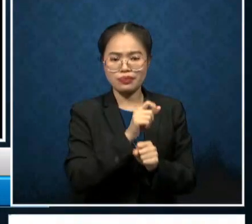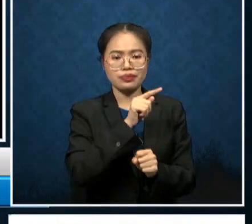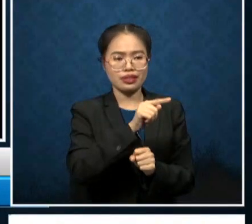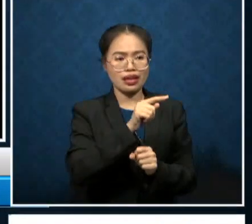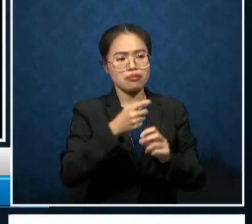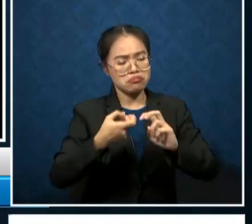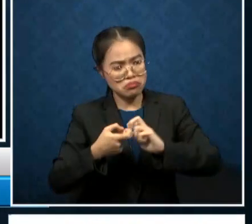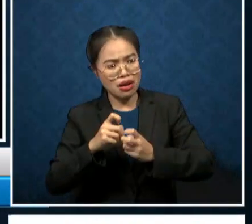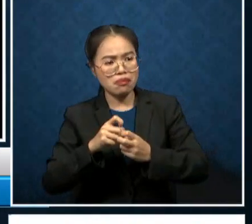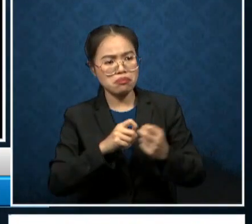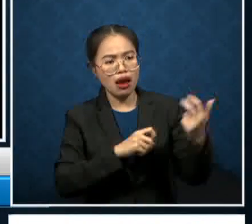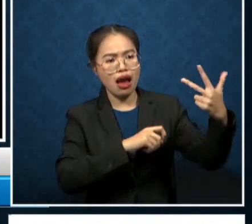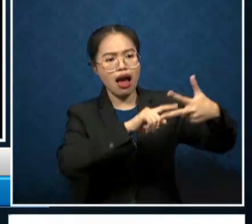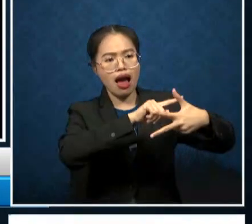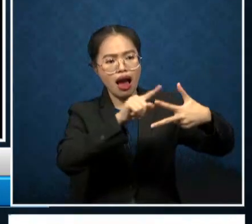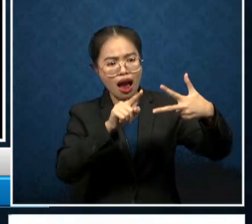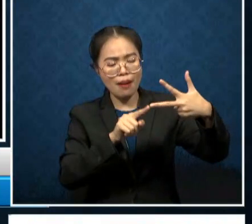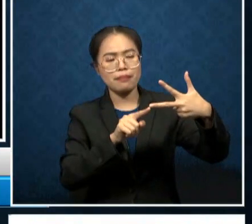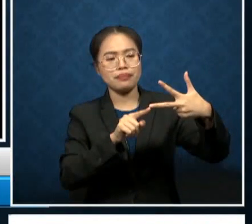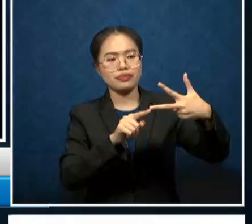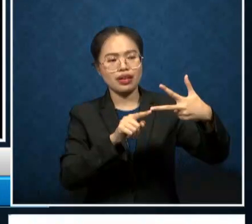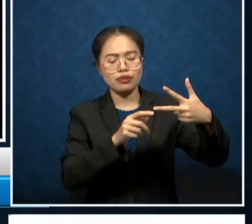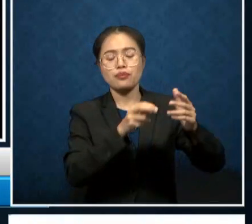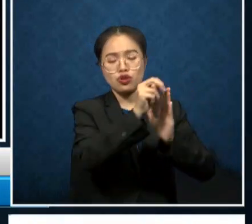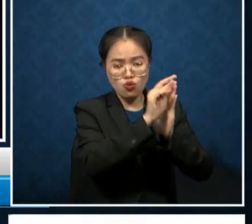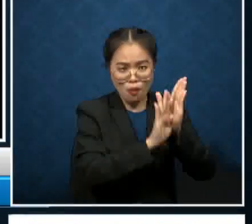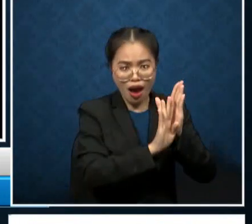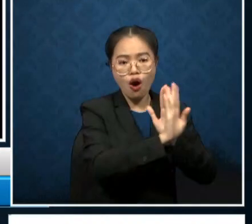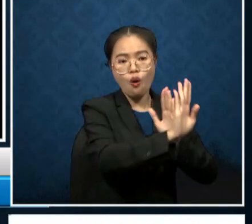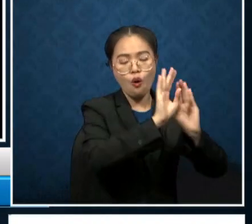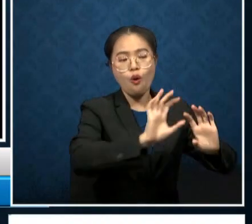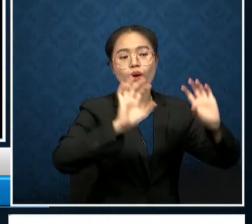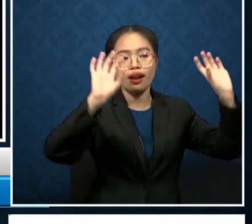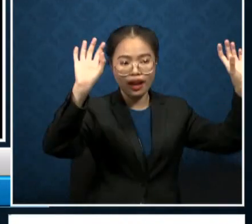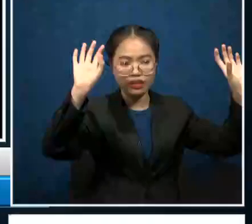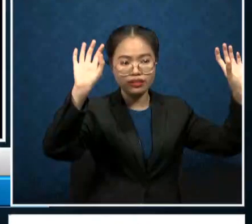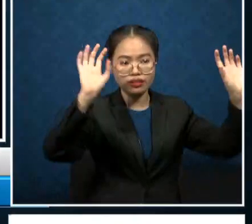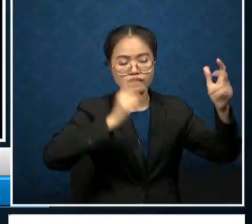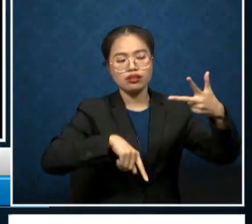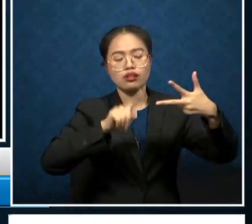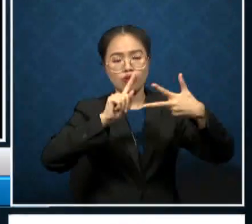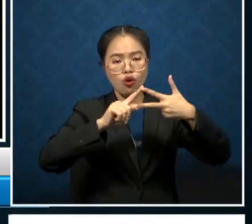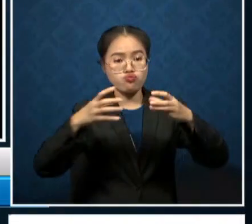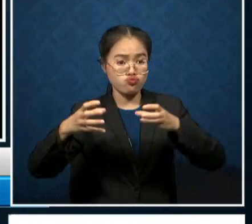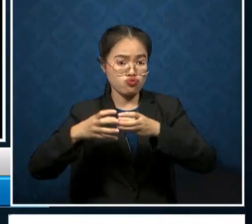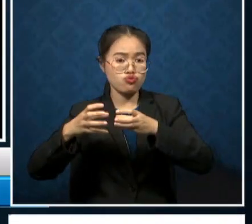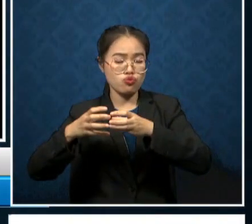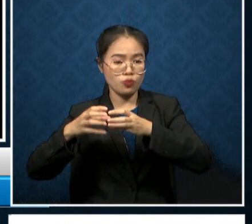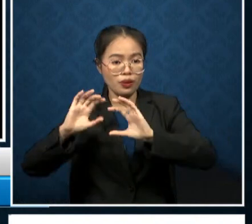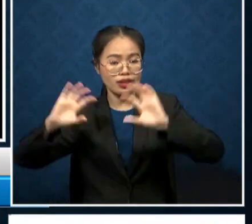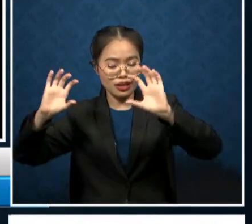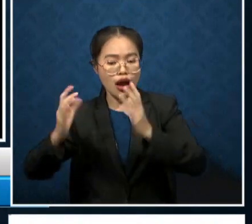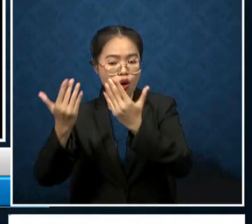ใดส่วนหนึ่งทั้ง 3ระดับทั้งระดับนโยบายของรัฐบาลที่สำคัญจะต้องขับเคื่อนเรื่องนี้ทั้งระดับของหน่วยงานที่ต้องมีการ